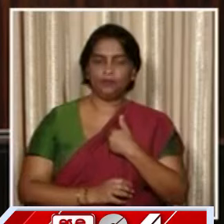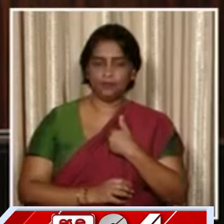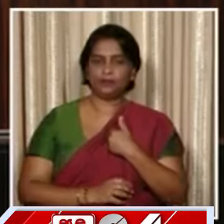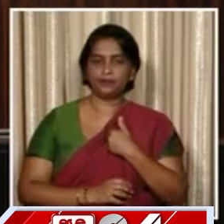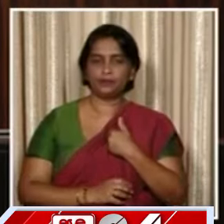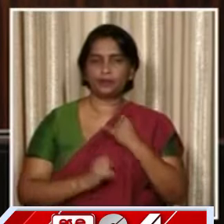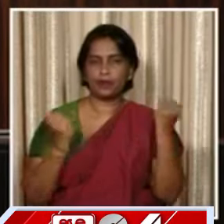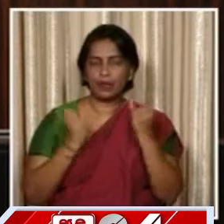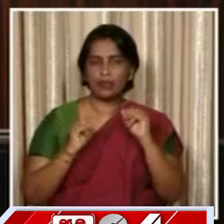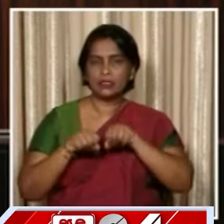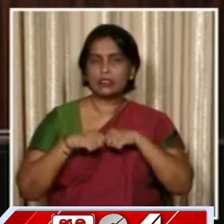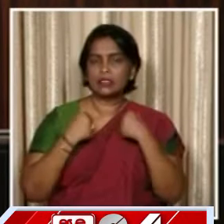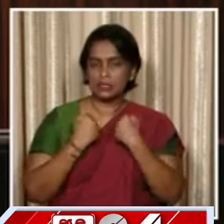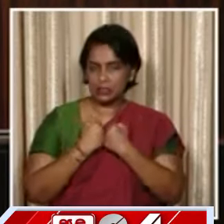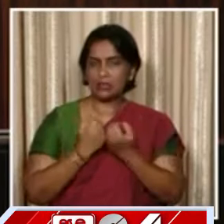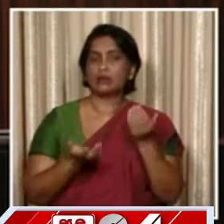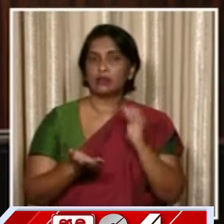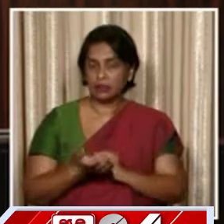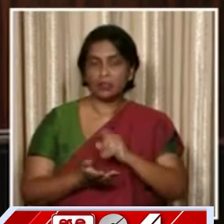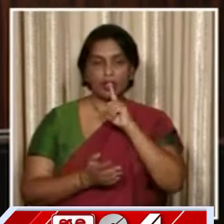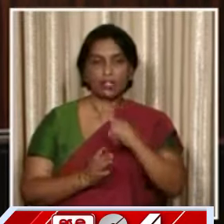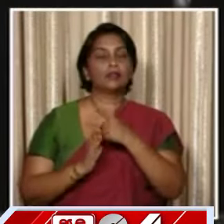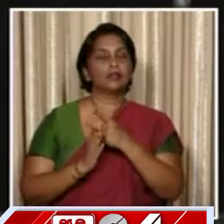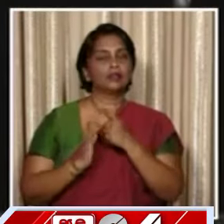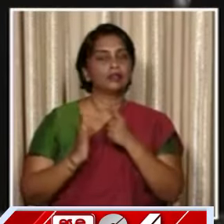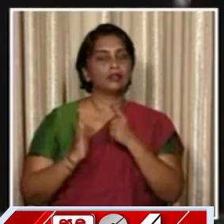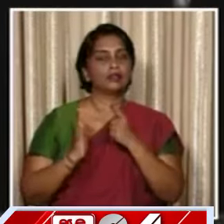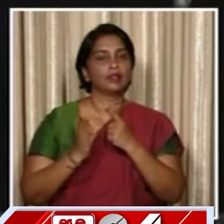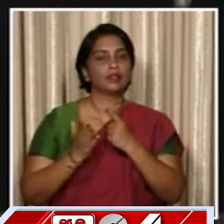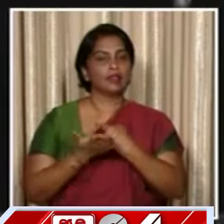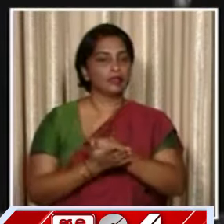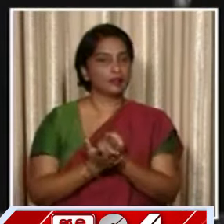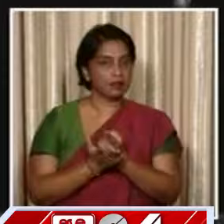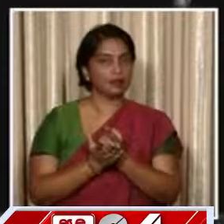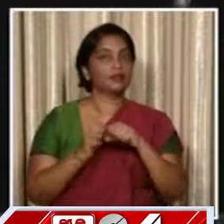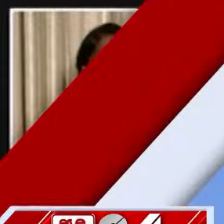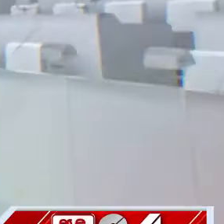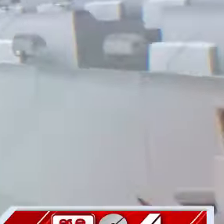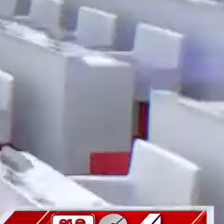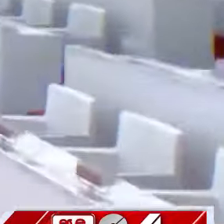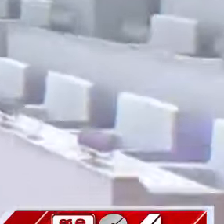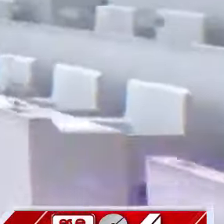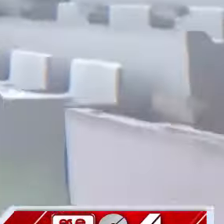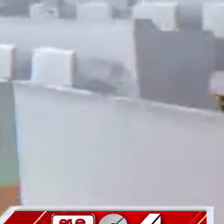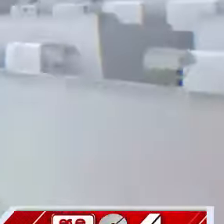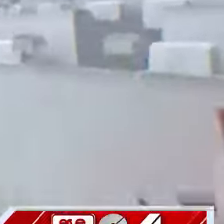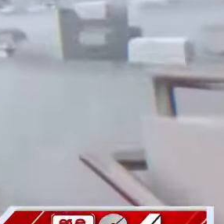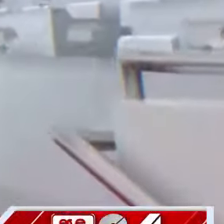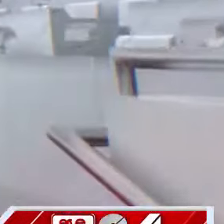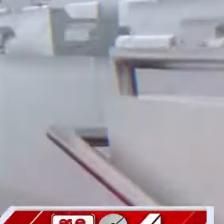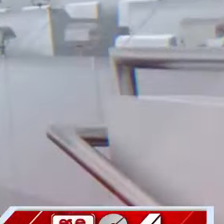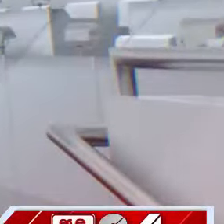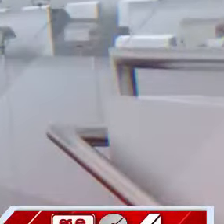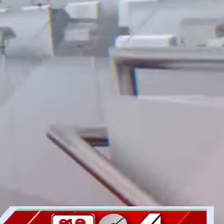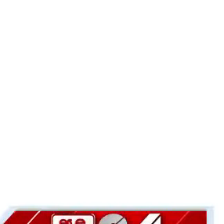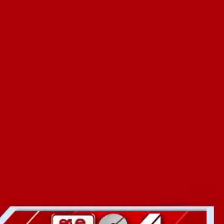අශුද්ධ සංධානය කියලා මම නැවත වතාවක් කියන්නේ ජාතික ජන බලවේගයත් එක්කලා එකතු වෙලා ඉන්න කණ්ඩායම.